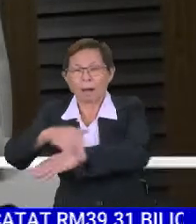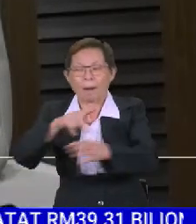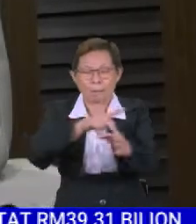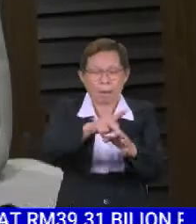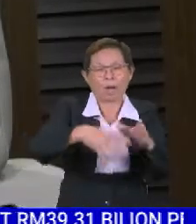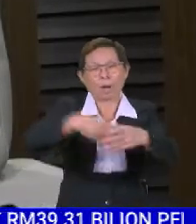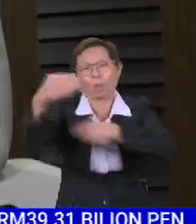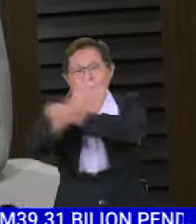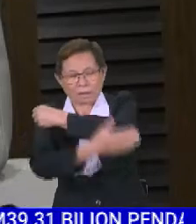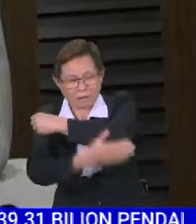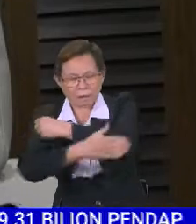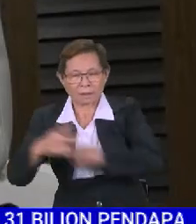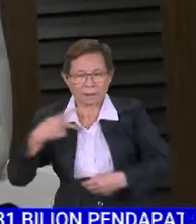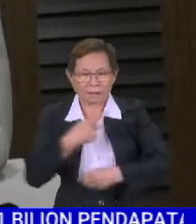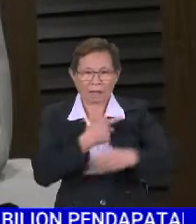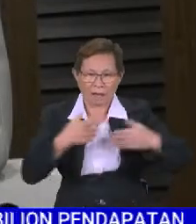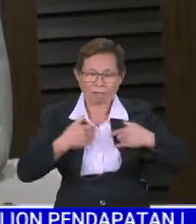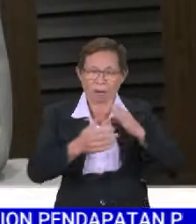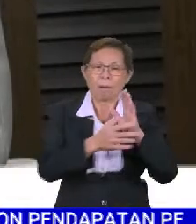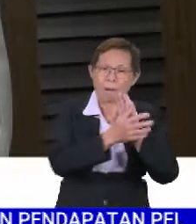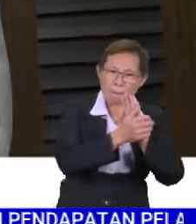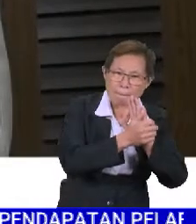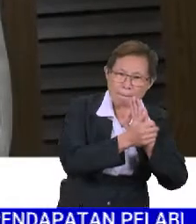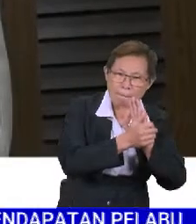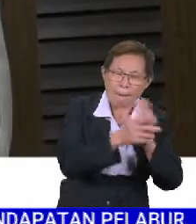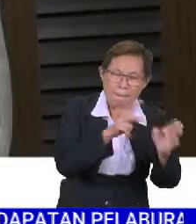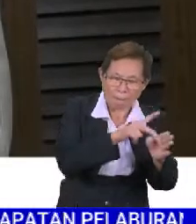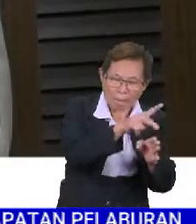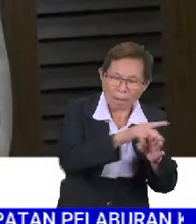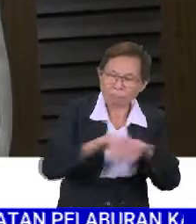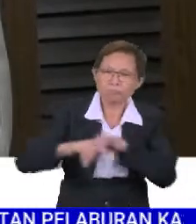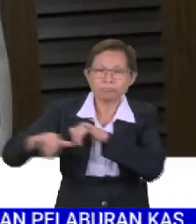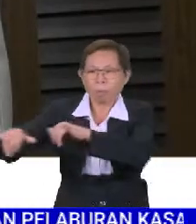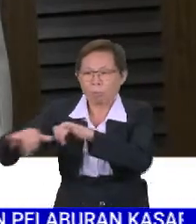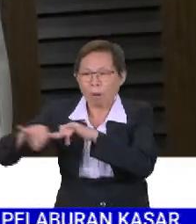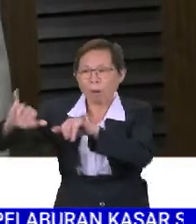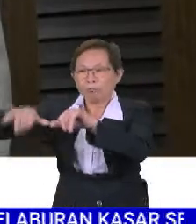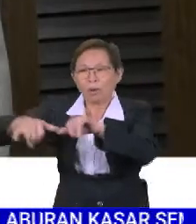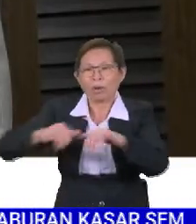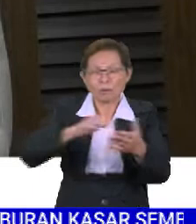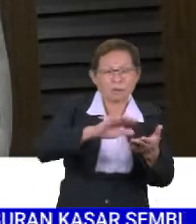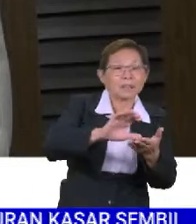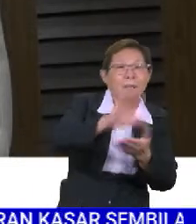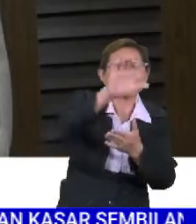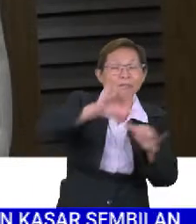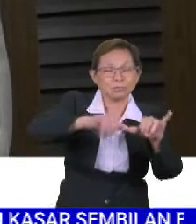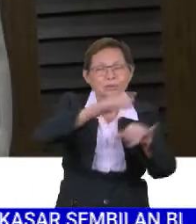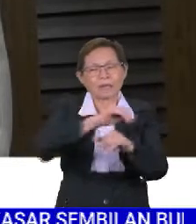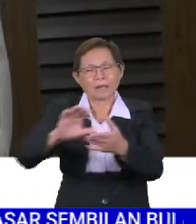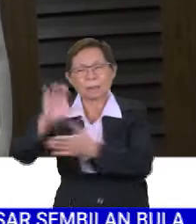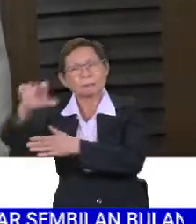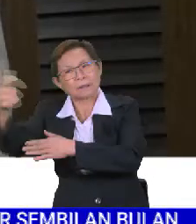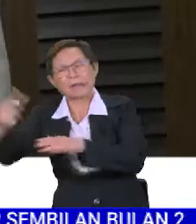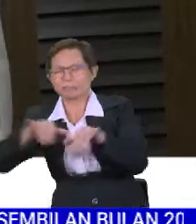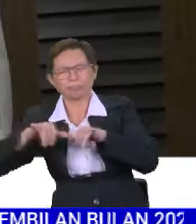ya, dan kita mempunyai kepakaran yang standing ya di kampus kejuruteraan dan juga di kampus-kampus lain yang